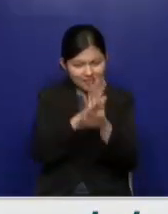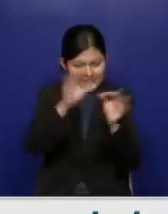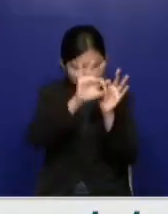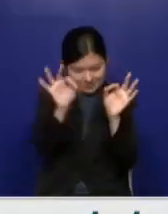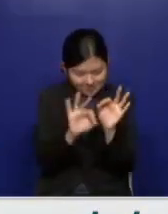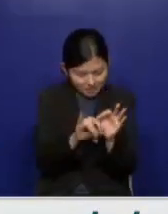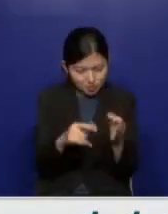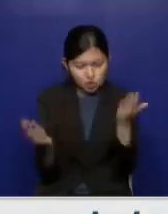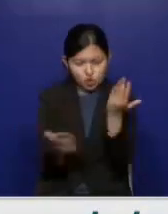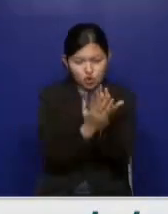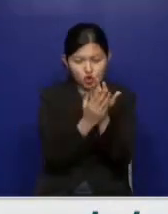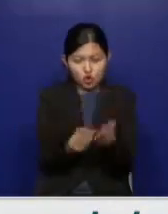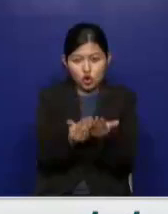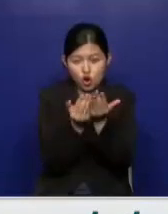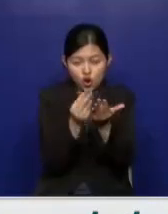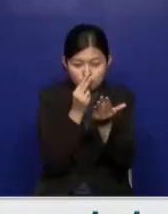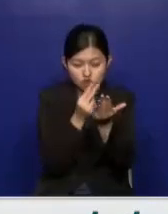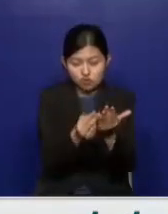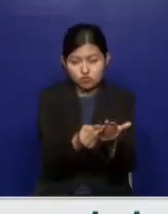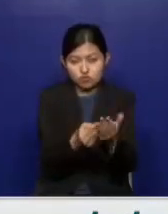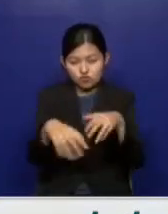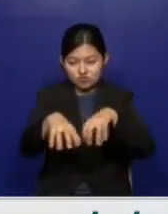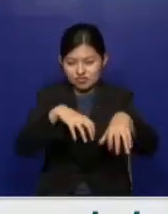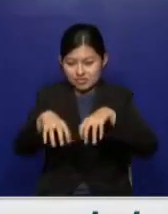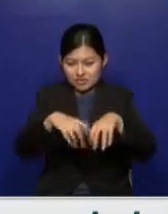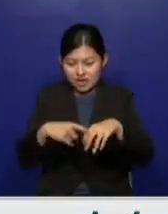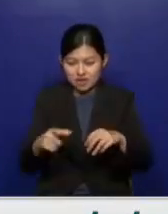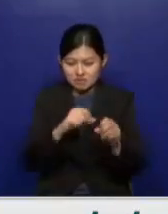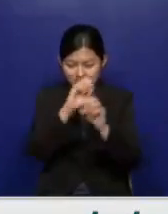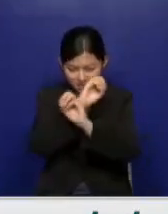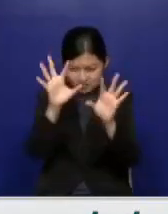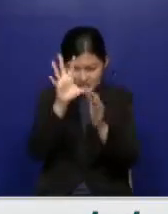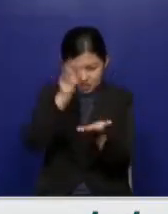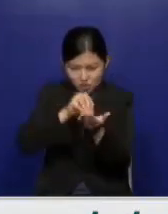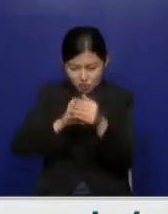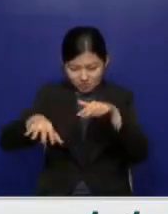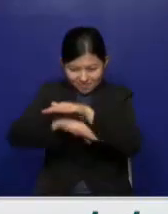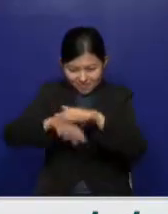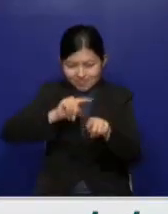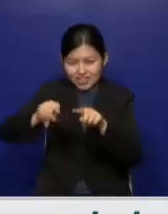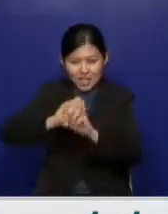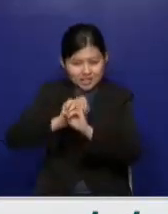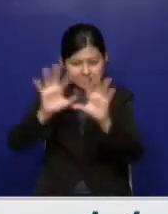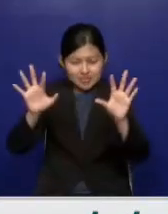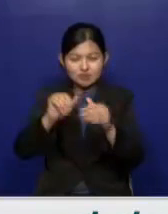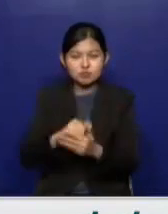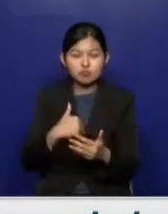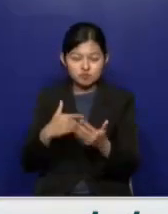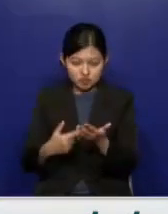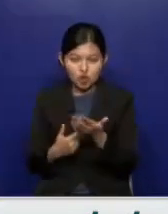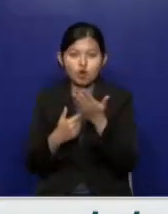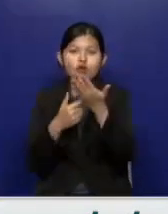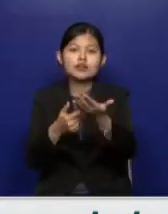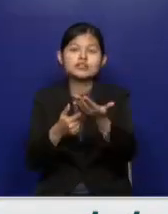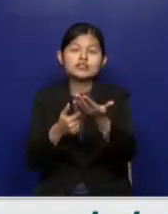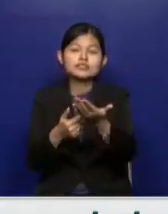ได้ล้วงลูกลงไปดูแล้วก็จัดให้มีความโปร่งใสนะครับผมจึงขอนำเรียนท่